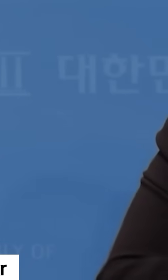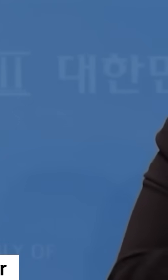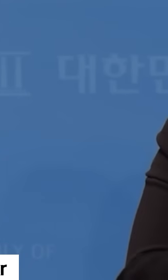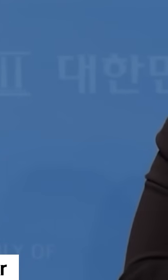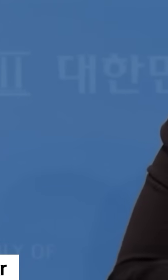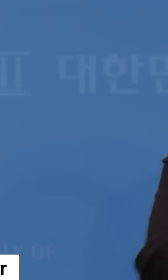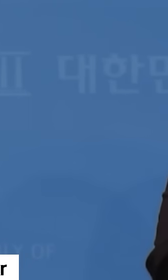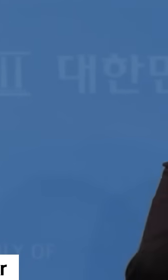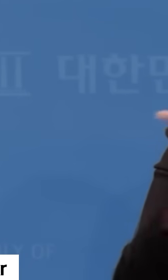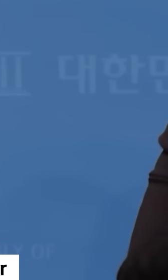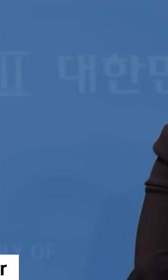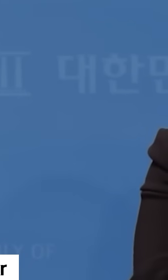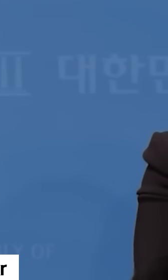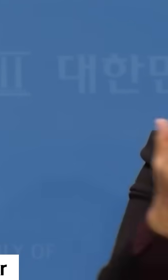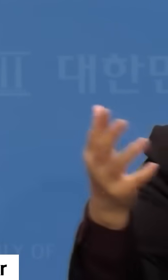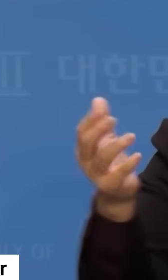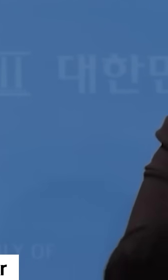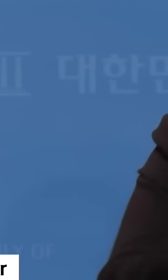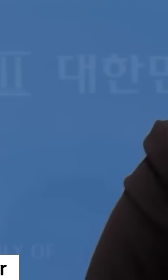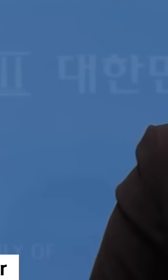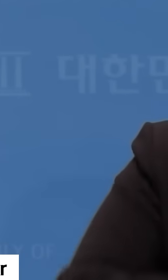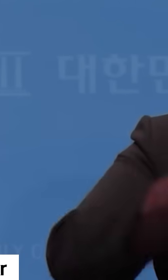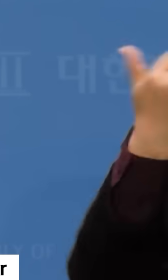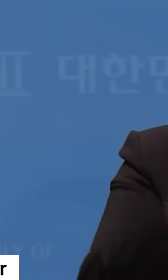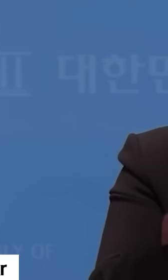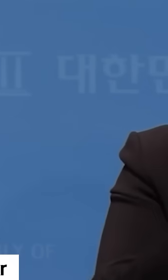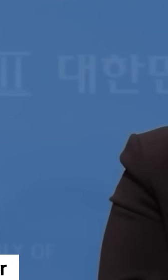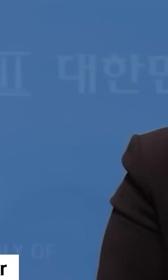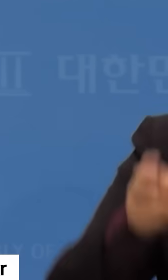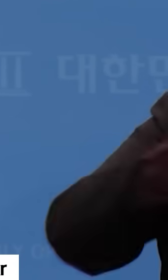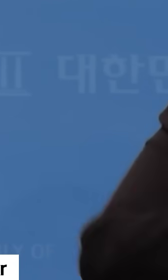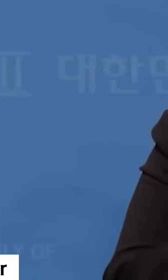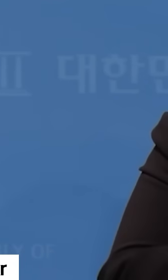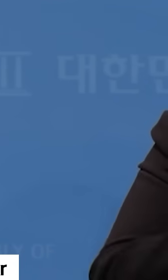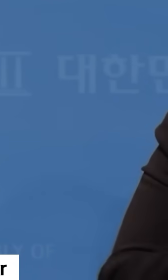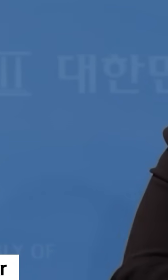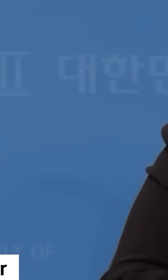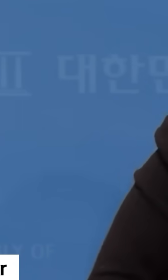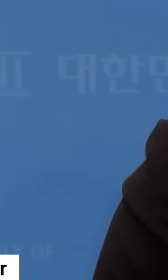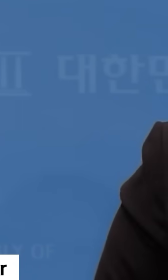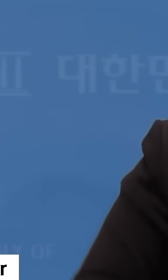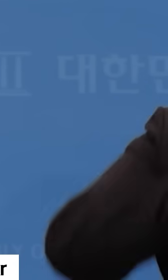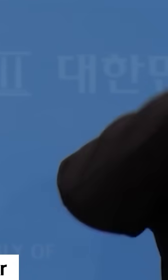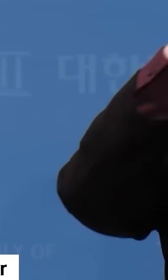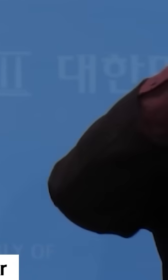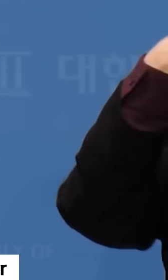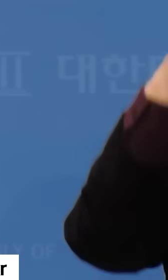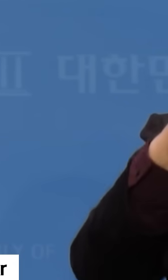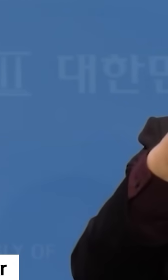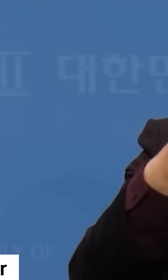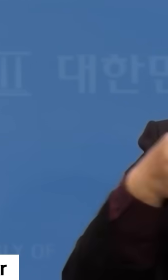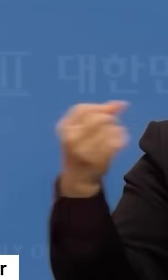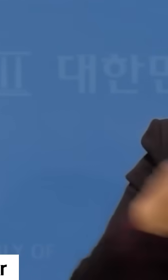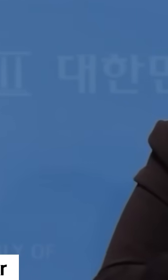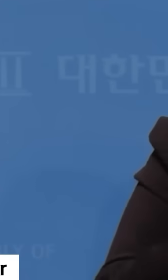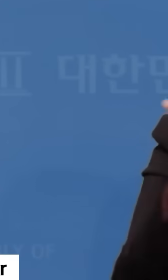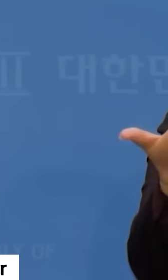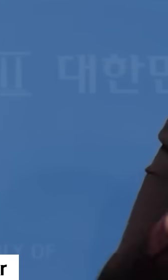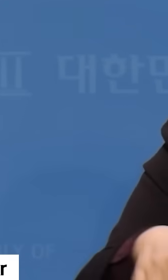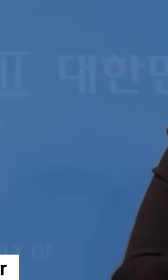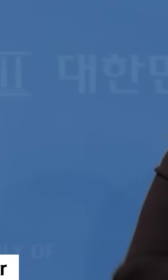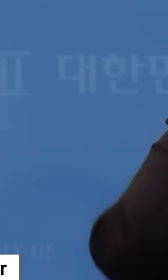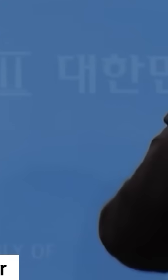일했던 경험을 살려서 국회의원이 되어 밥값하는 국회의원, 당신을 위한 법을